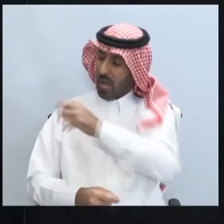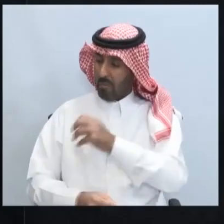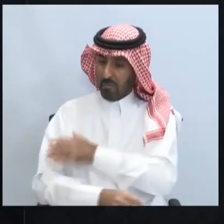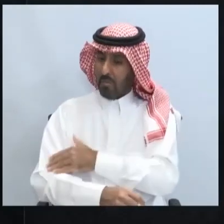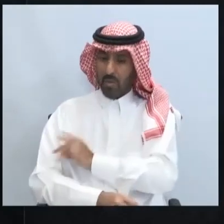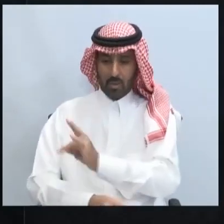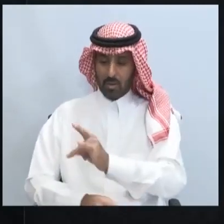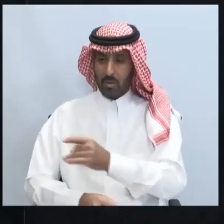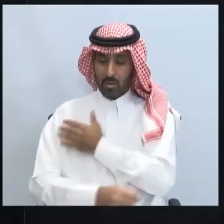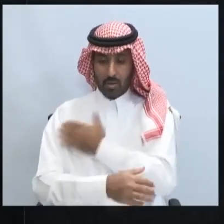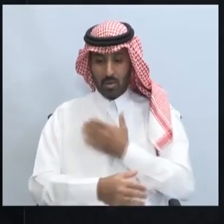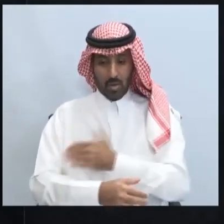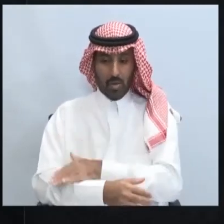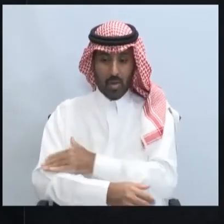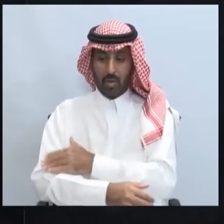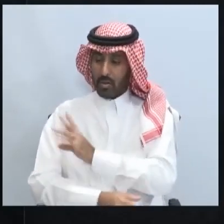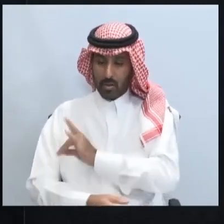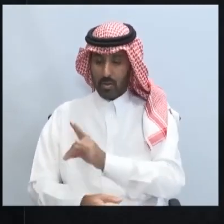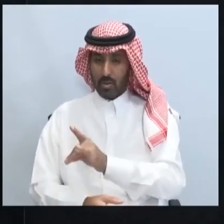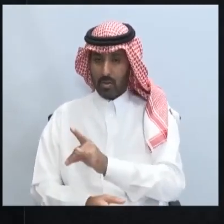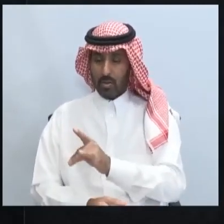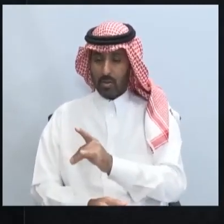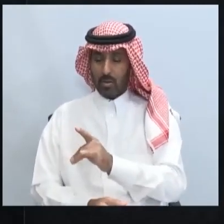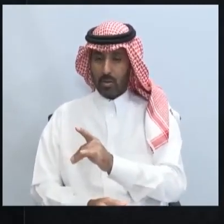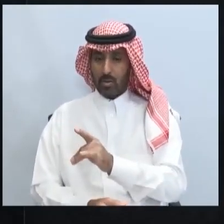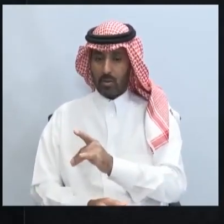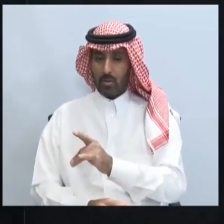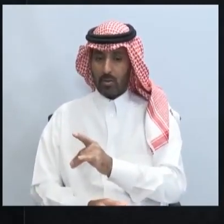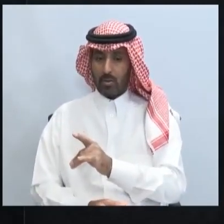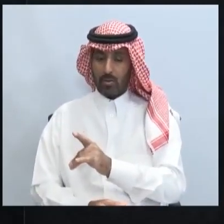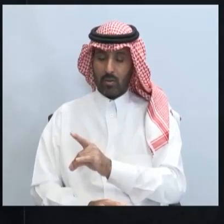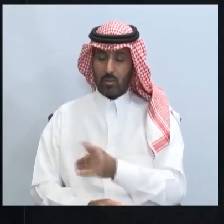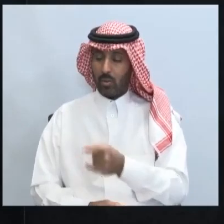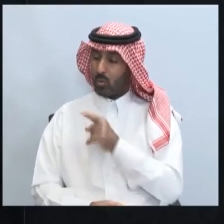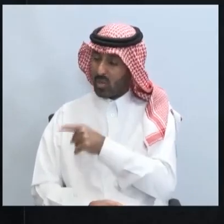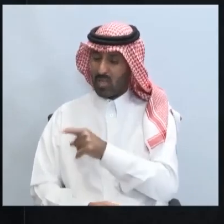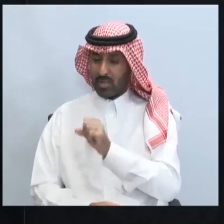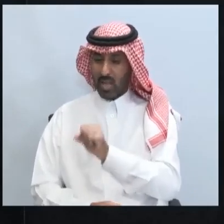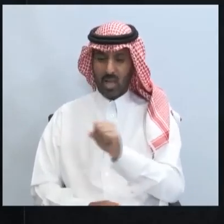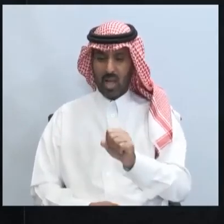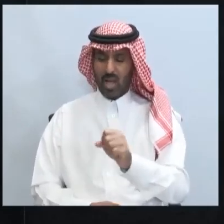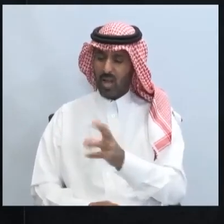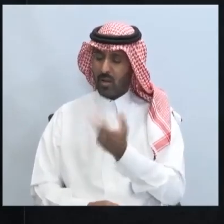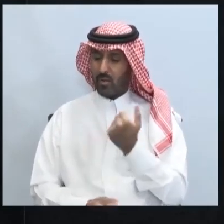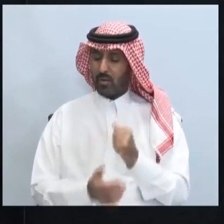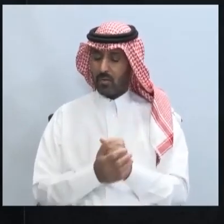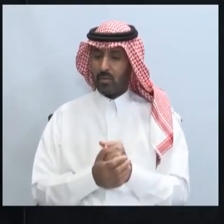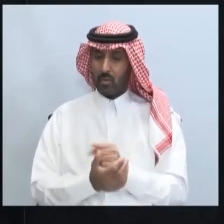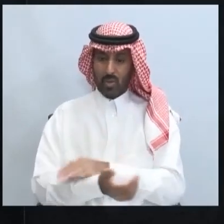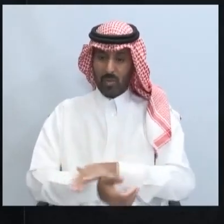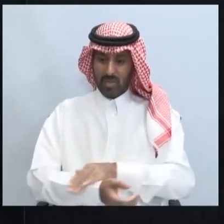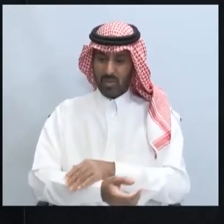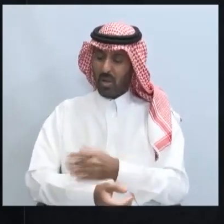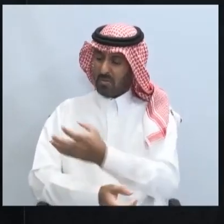منشفه اجدها لانها قد تكون لشخص اخر واستخدمها في تنظيف بدنه